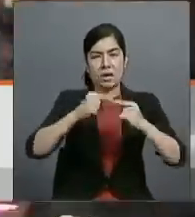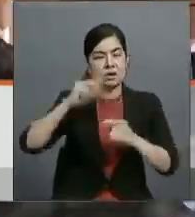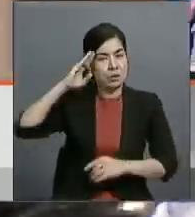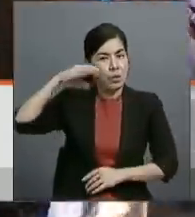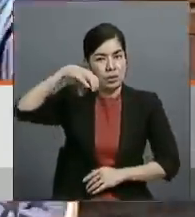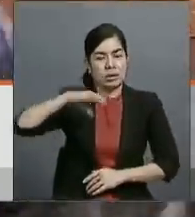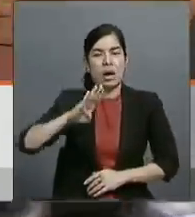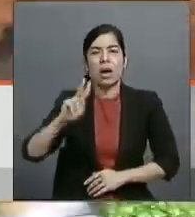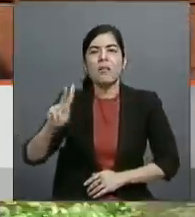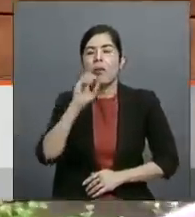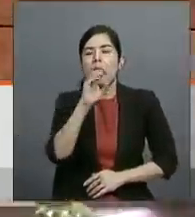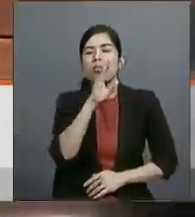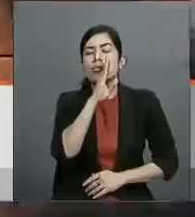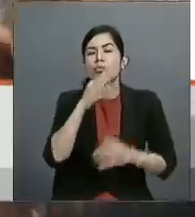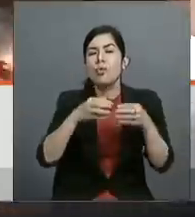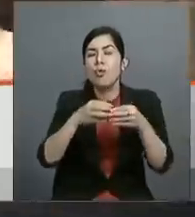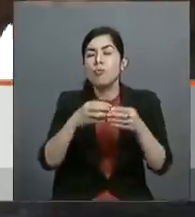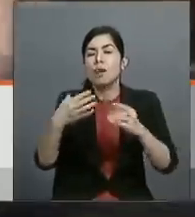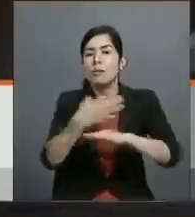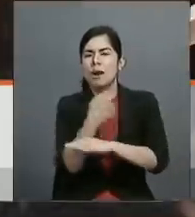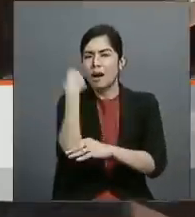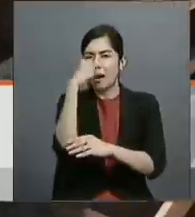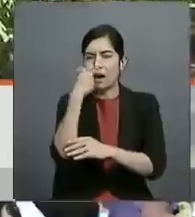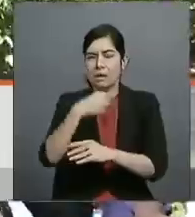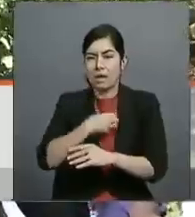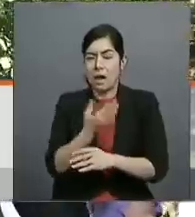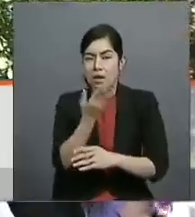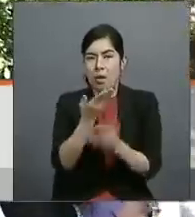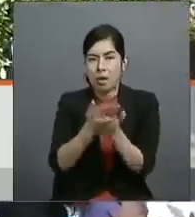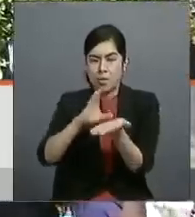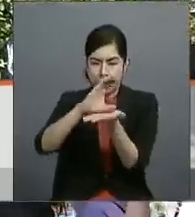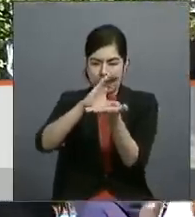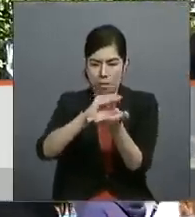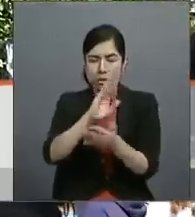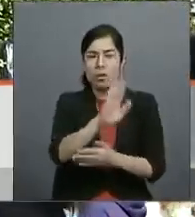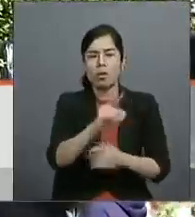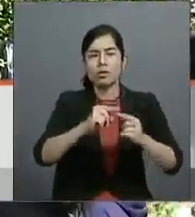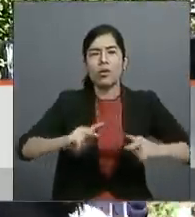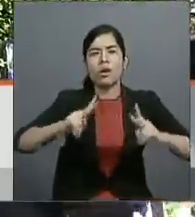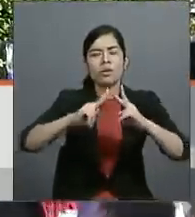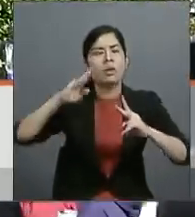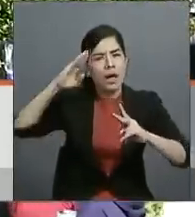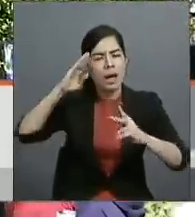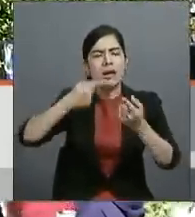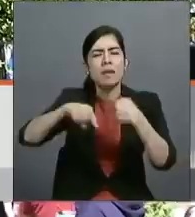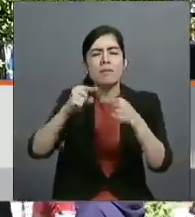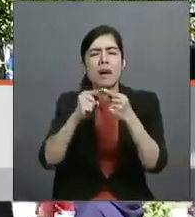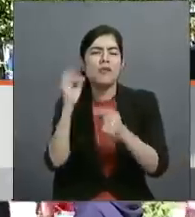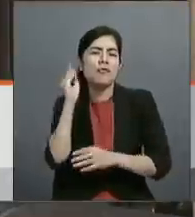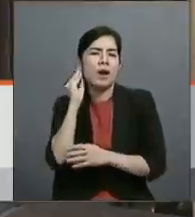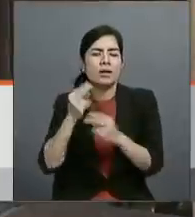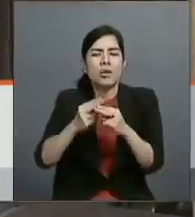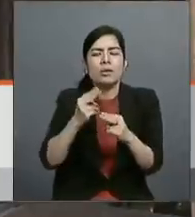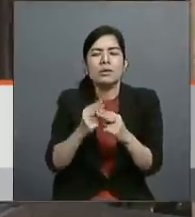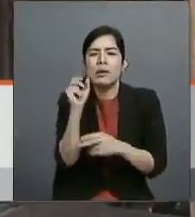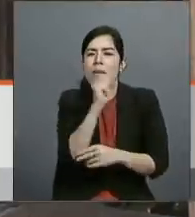ที่ชูนโยบายหาเสียงปรับลดงบประมาณกระทรวงกลาโหมและยกเลิกการเกณฑ์ทหารให้ไปฟังเพลงหนักแผ่นดิน